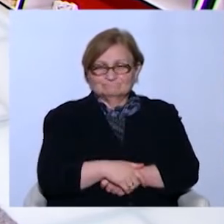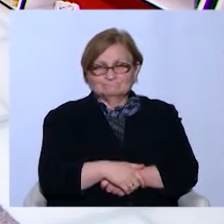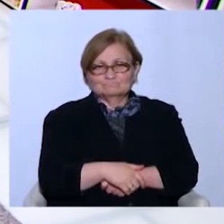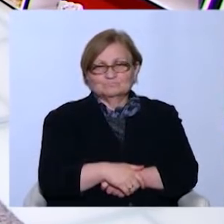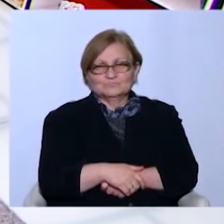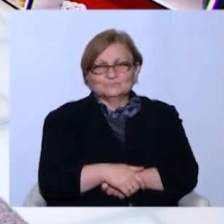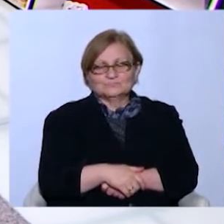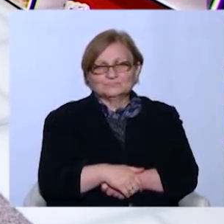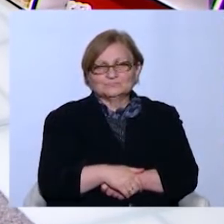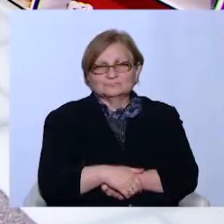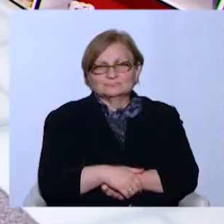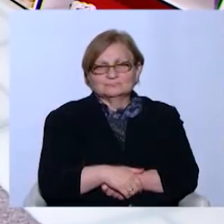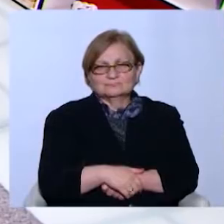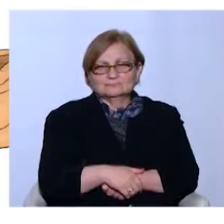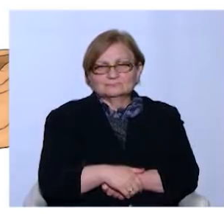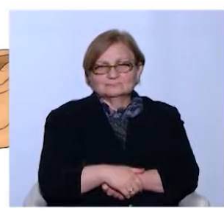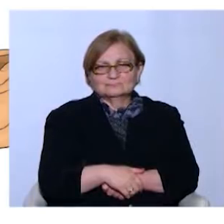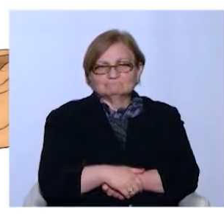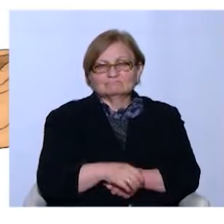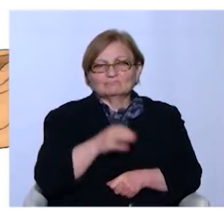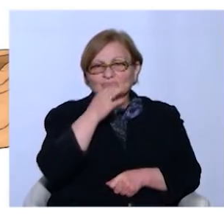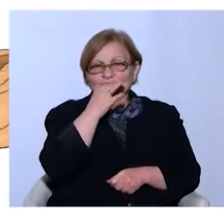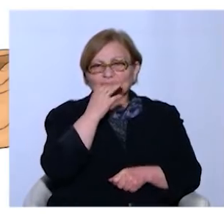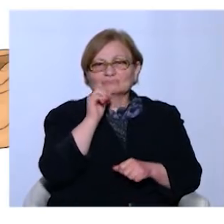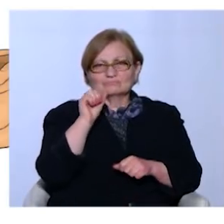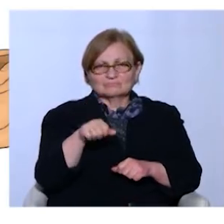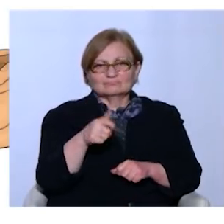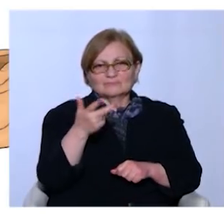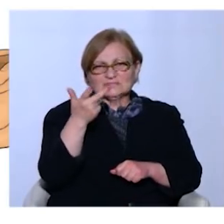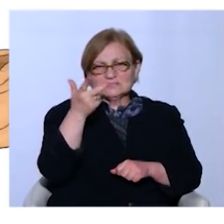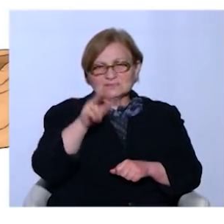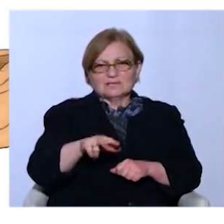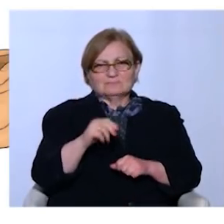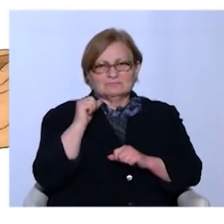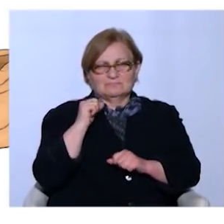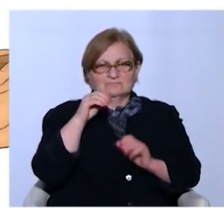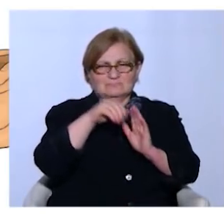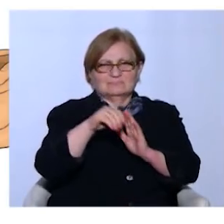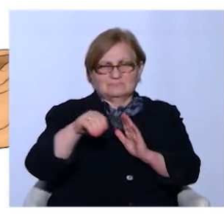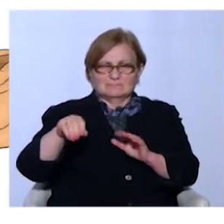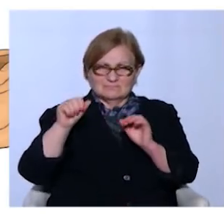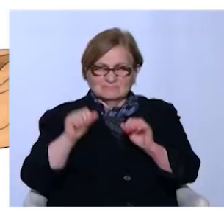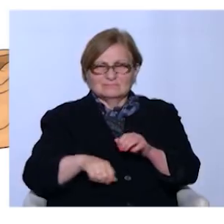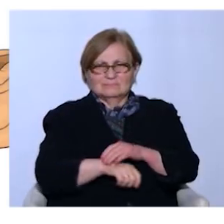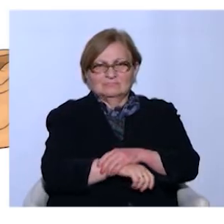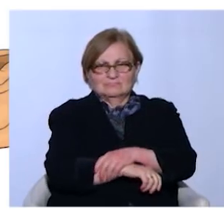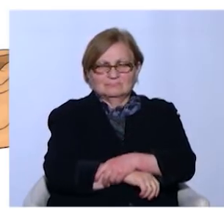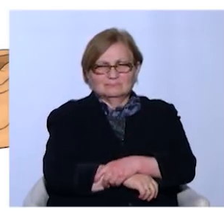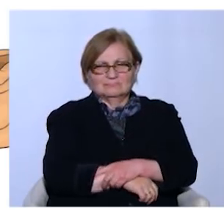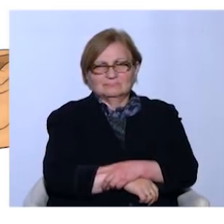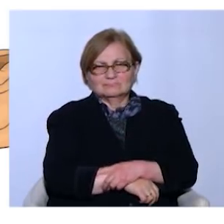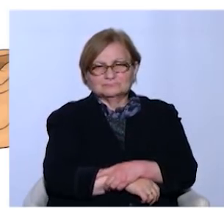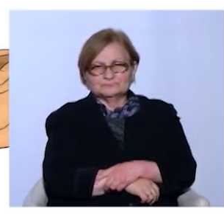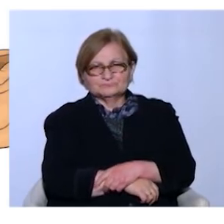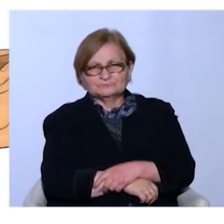სლაიდი, თუ შეიძლება უკვე 3 ტომარი შემიძლია გადმოდო, უკვე აწონილი მაქვს 3 8 კილოგრამიანი ტომარი, შემიძლია